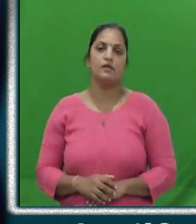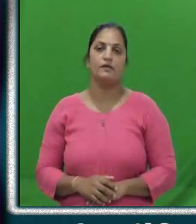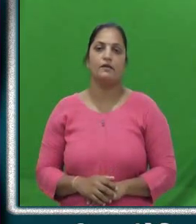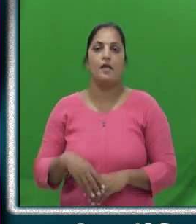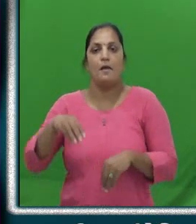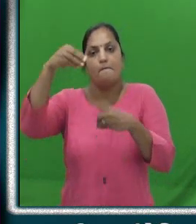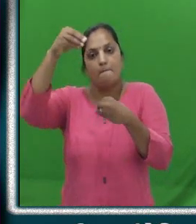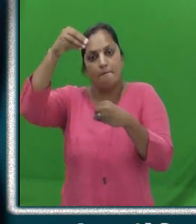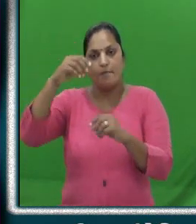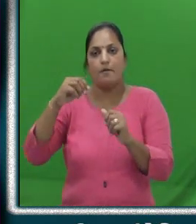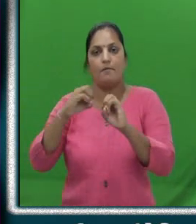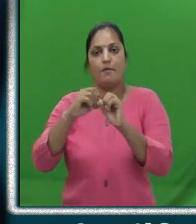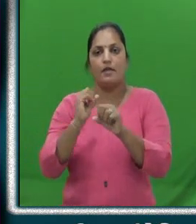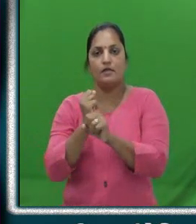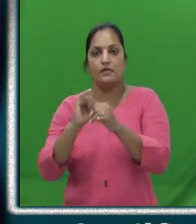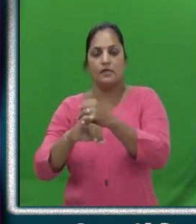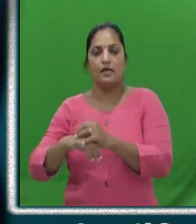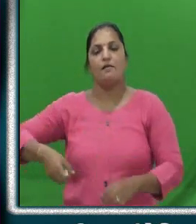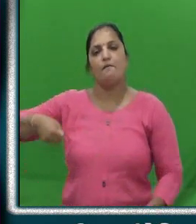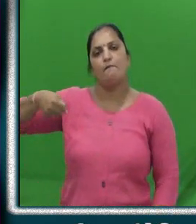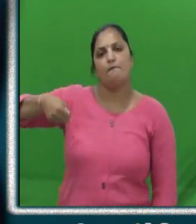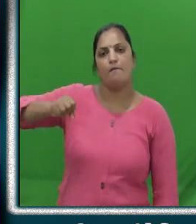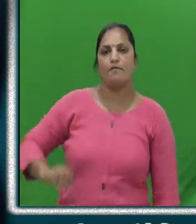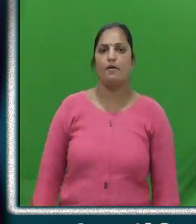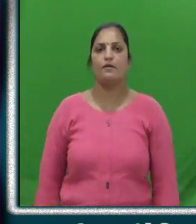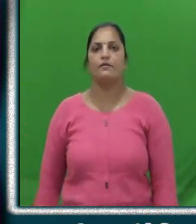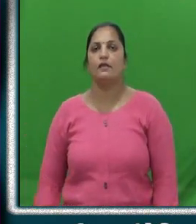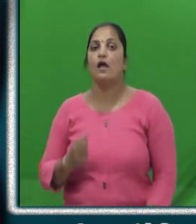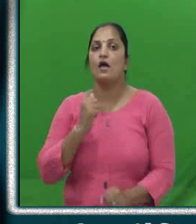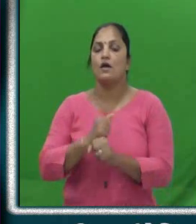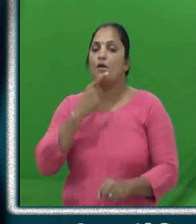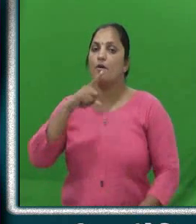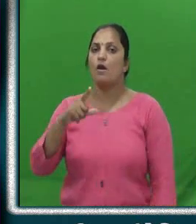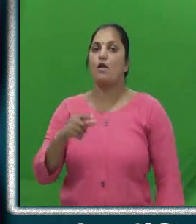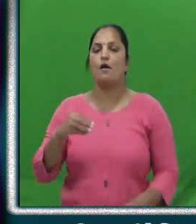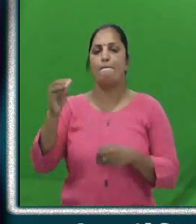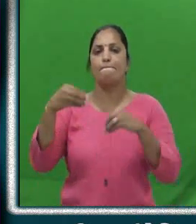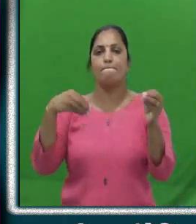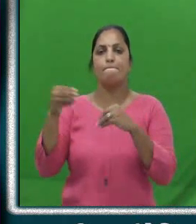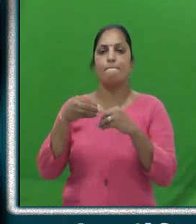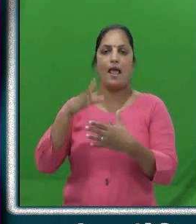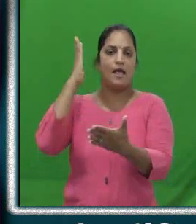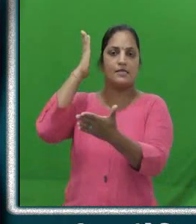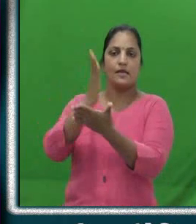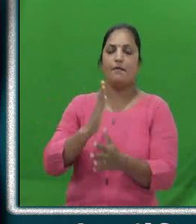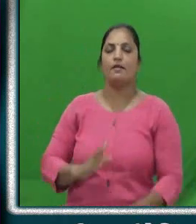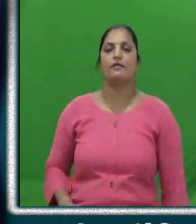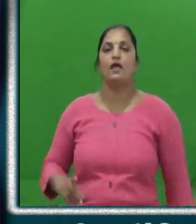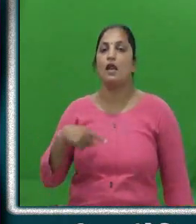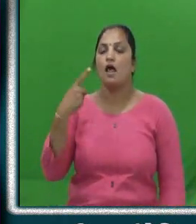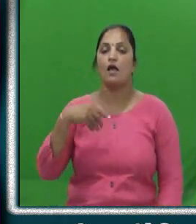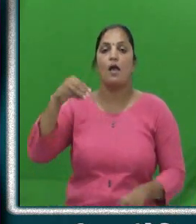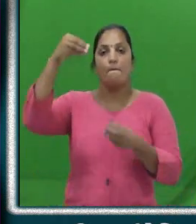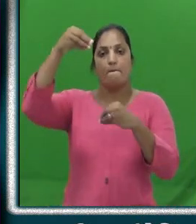તેવી શું બનાવો? પેપર બેગ્સ. અત્યારે હાલ સરકારશ્રીનો છે ને આદેશ કે પ્લાસ્ટિકની થેલીનો ઉપયોગ કરવો